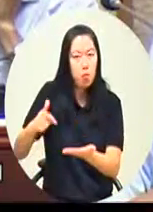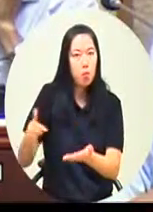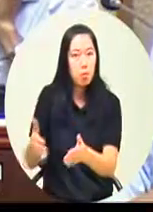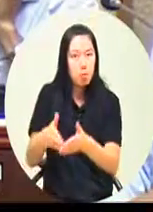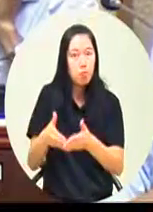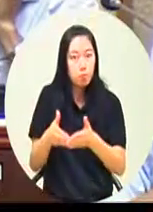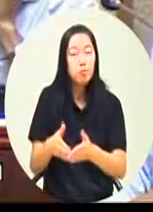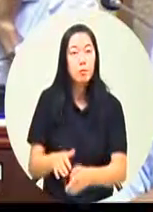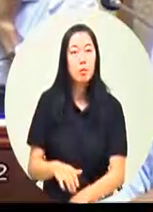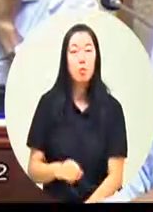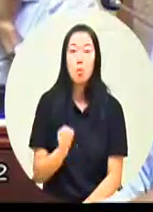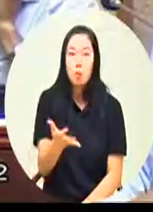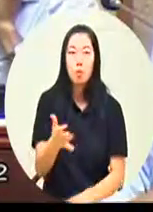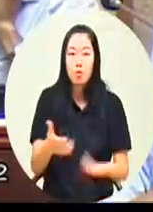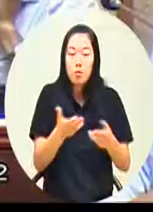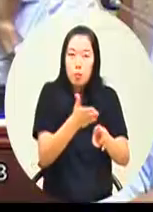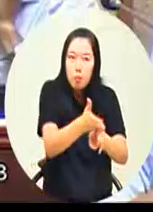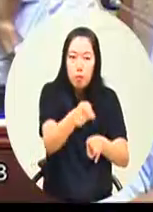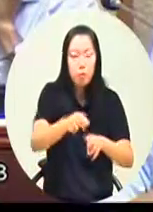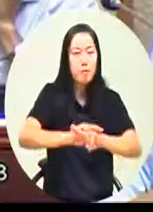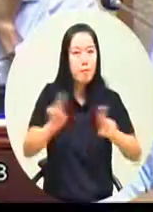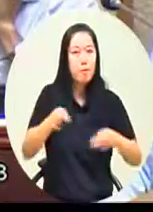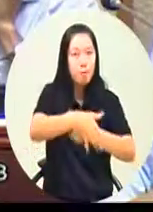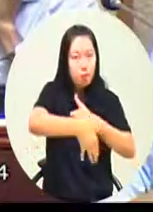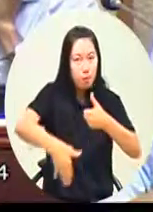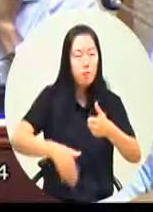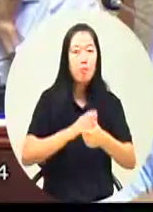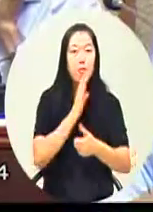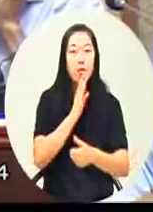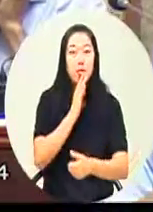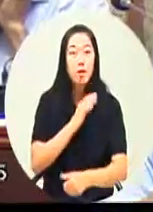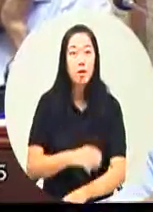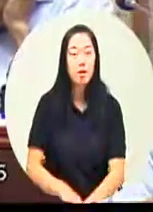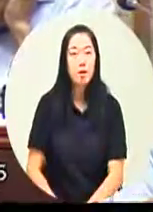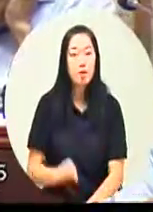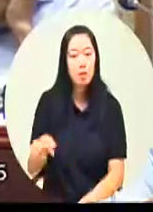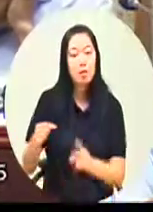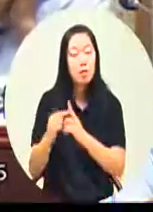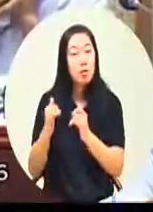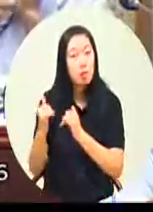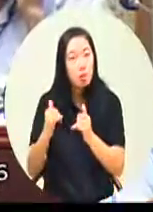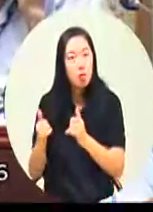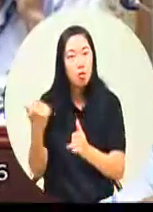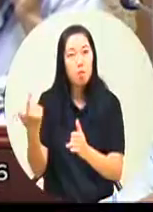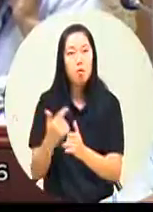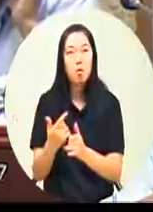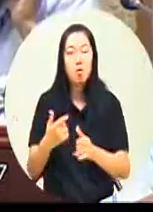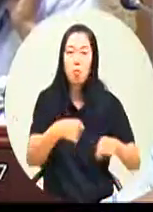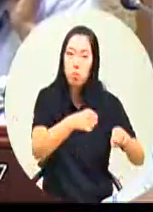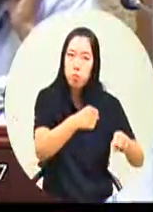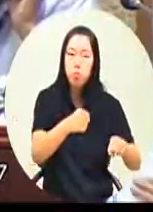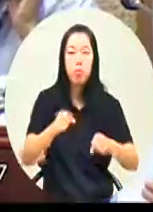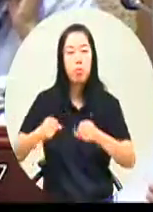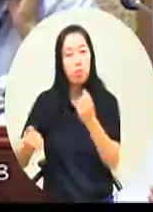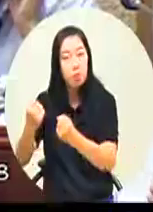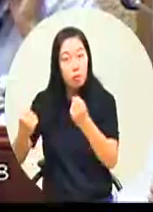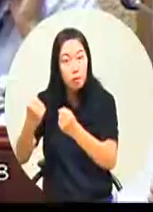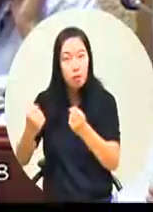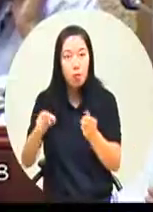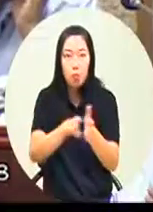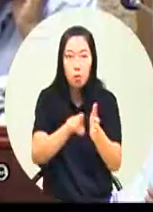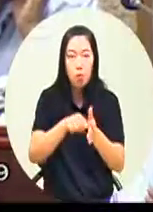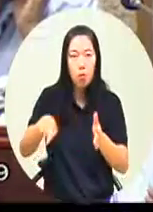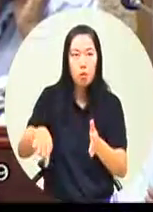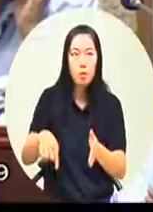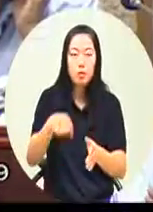的，因为轻轨本身是一个开放系统，嗯，啊，所以这开放系统其实民众在行的过程里面，其实一定要有转乘的设